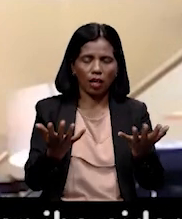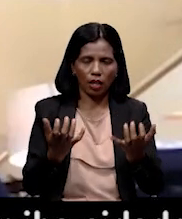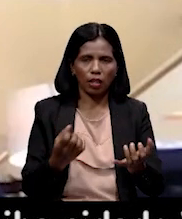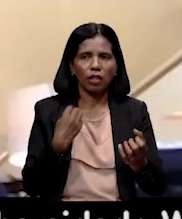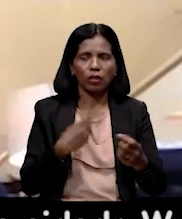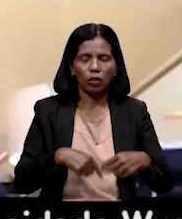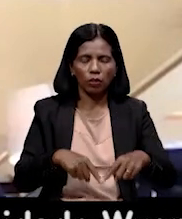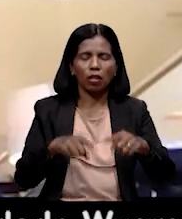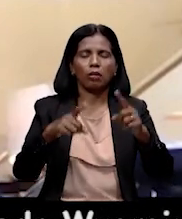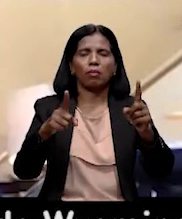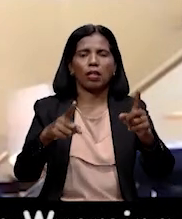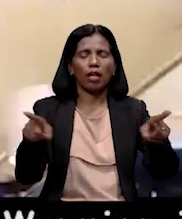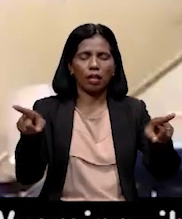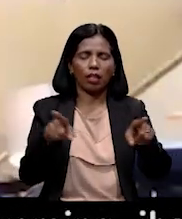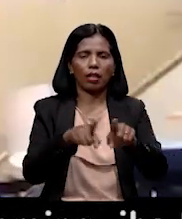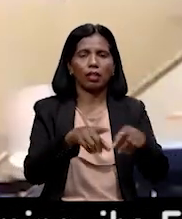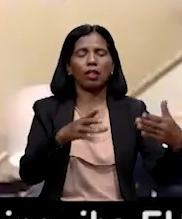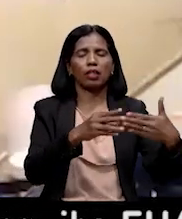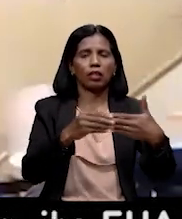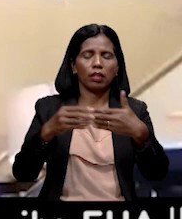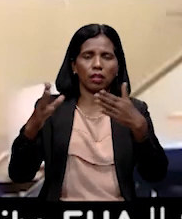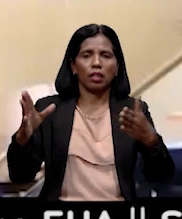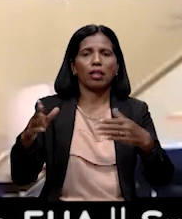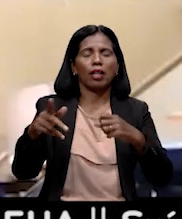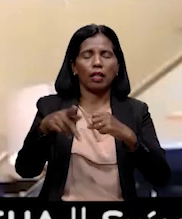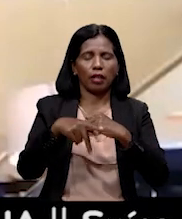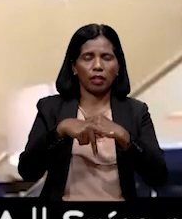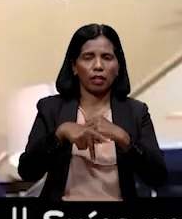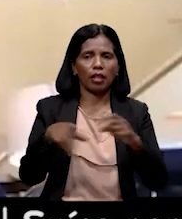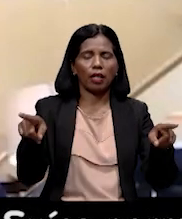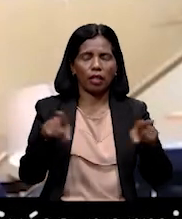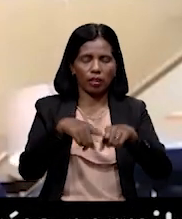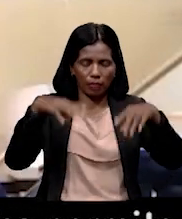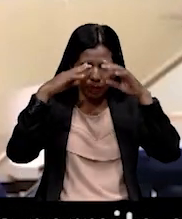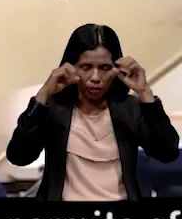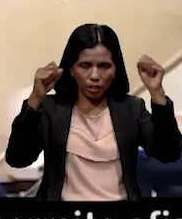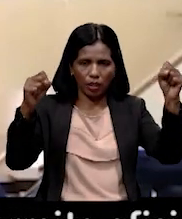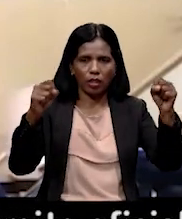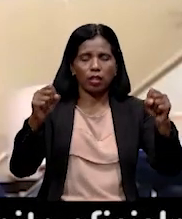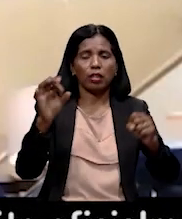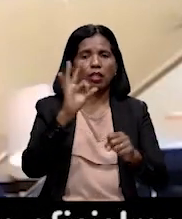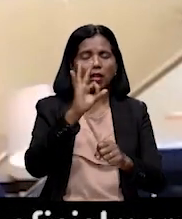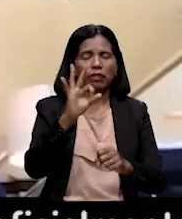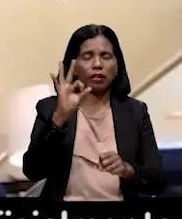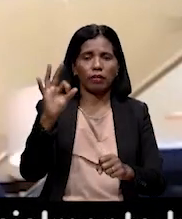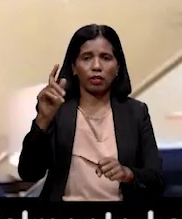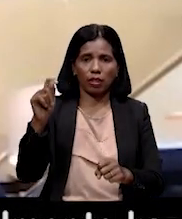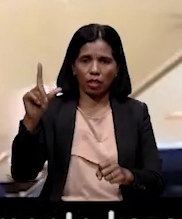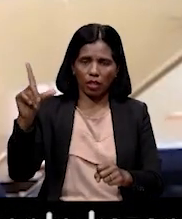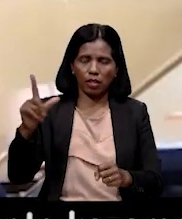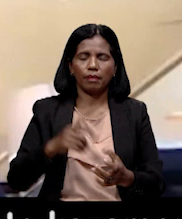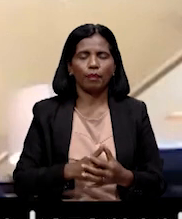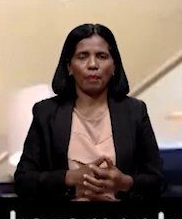filaba. Tu assumi fa il cargo nel presidente Federazione Football Timor Leste mia.